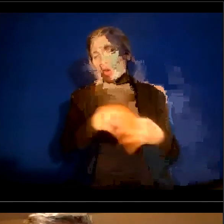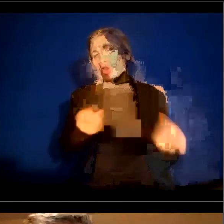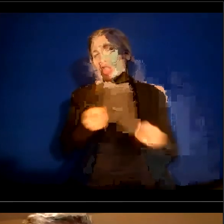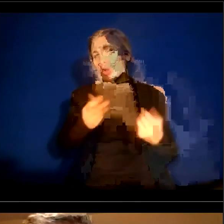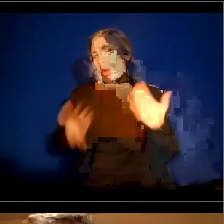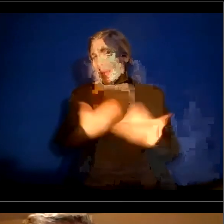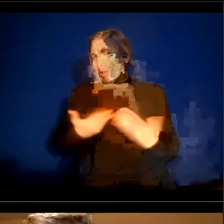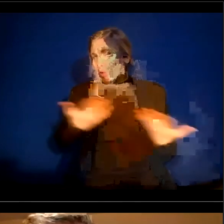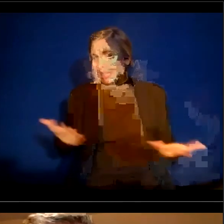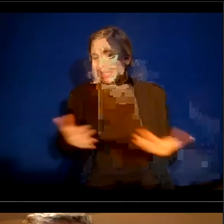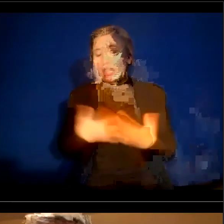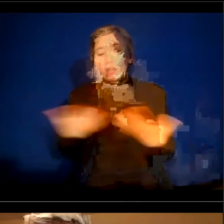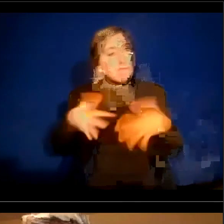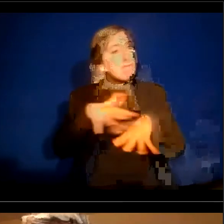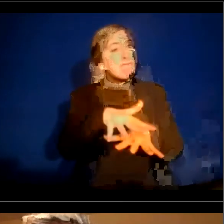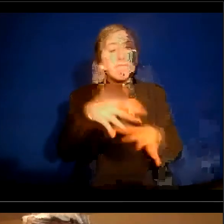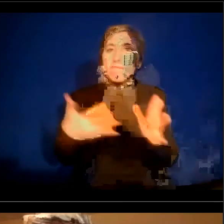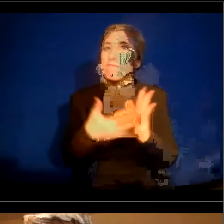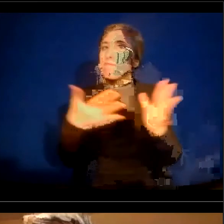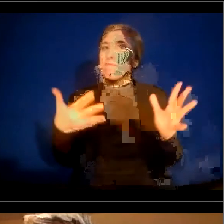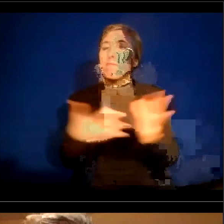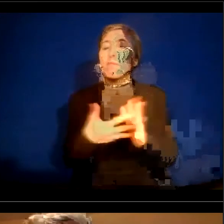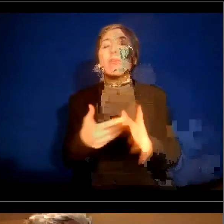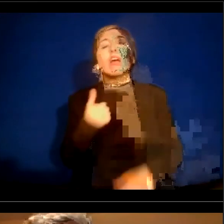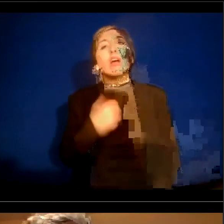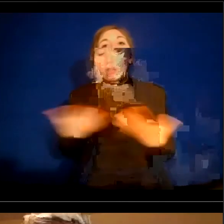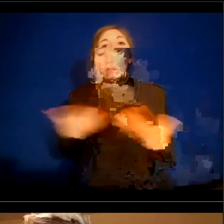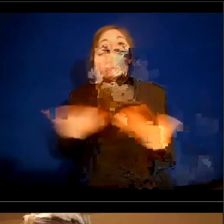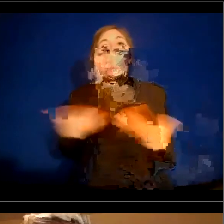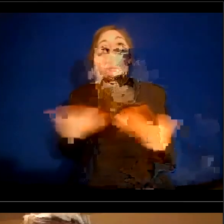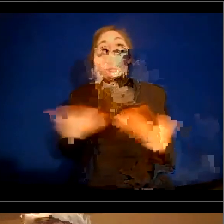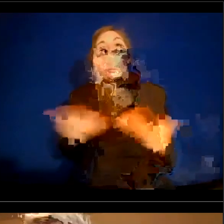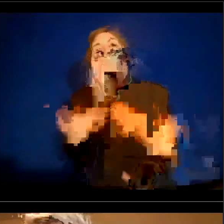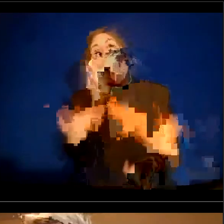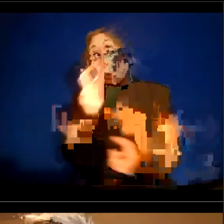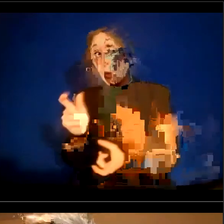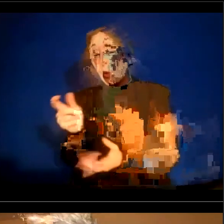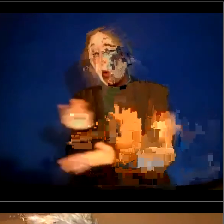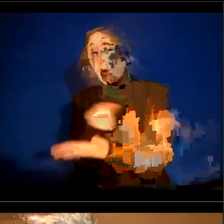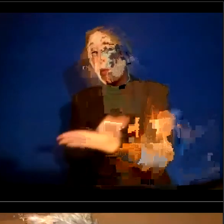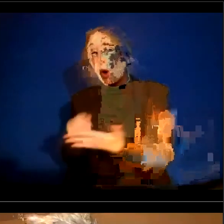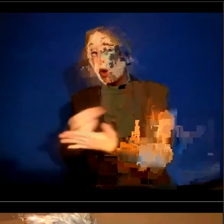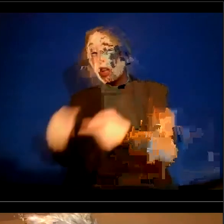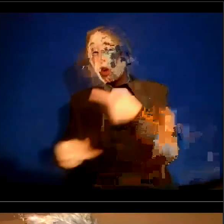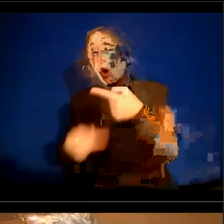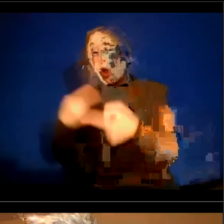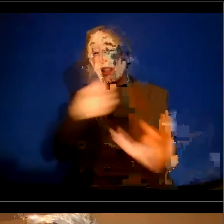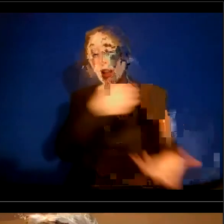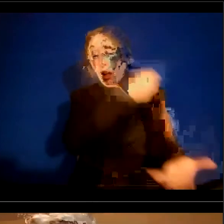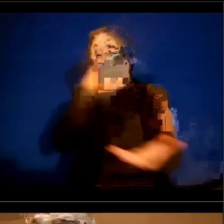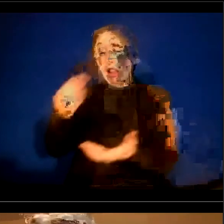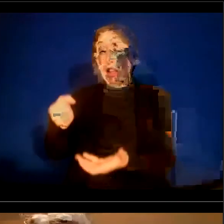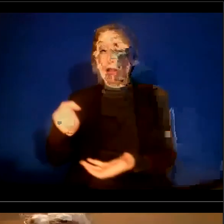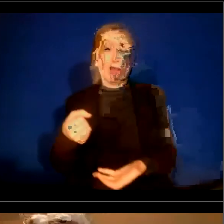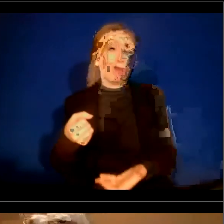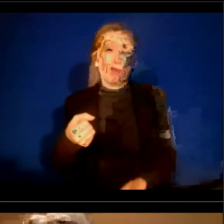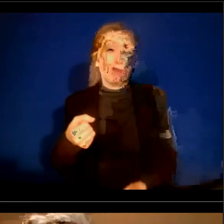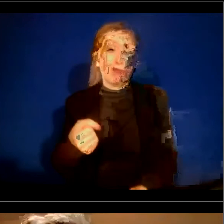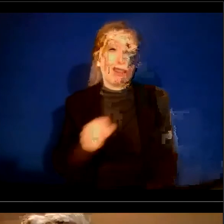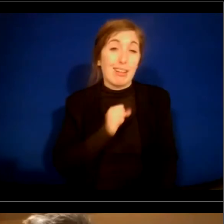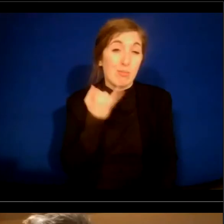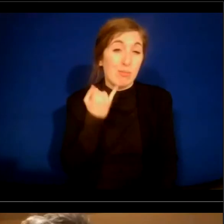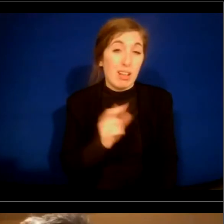libera, in maniera non governativa, no? Siamo organizzazioni non governative. C'è un po' l'abitudine a non collaborare. Poi queste persone